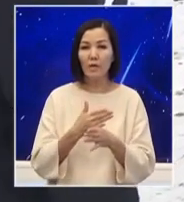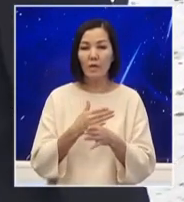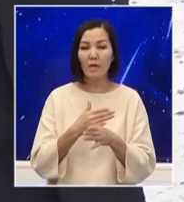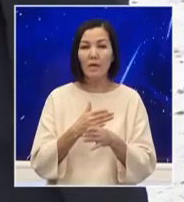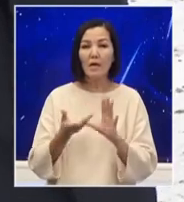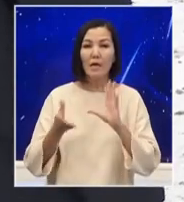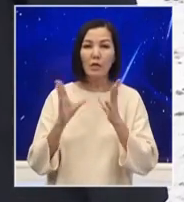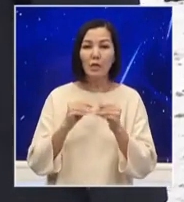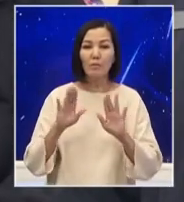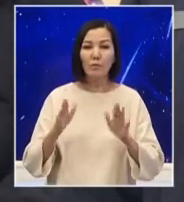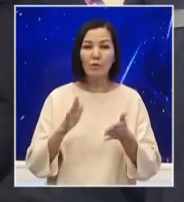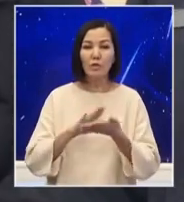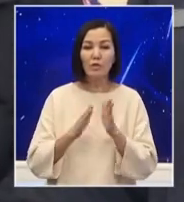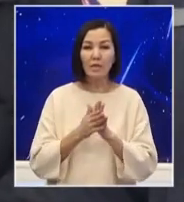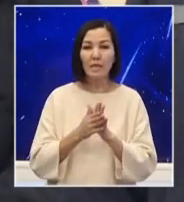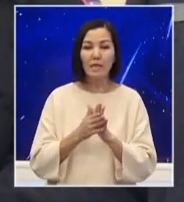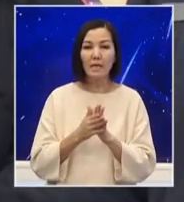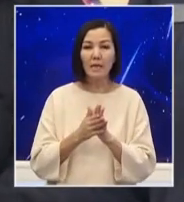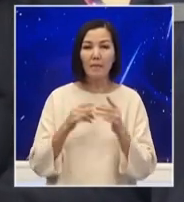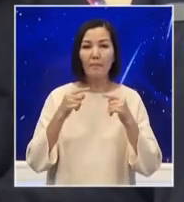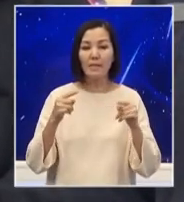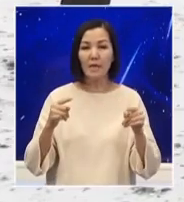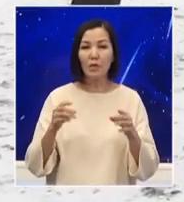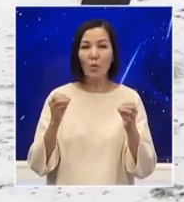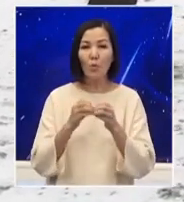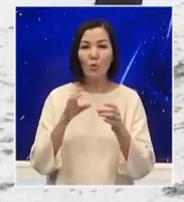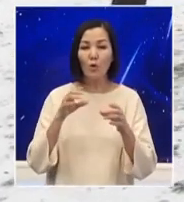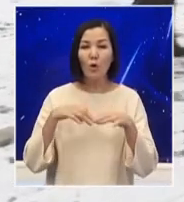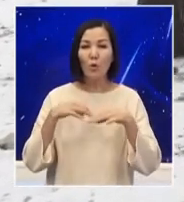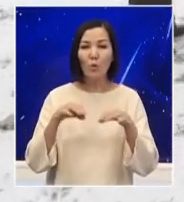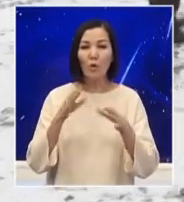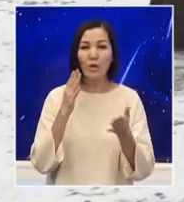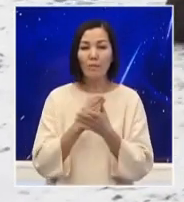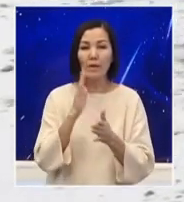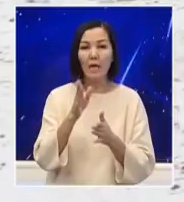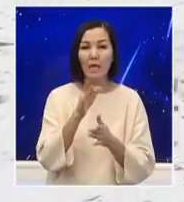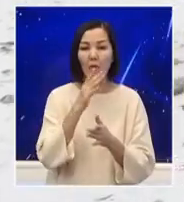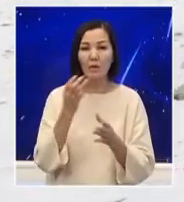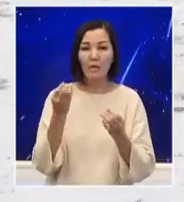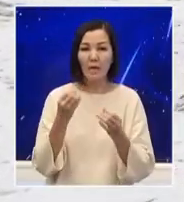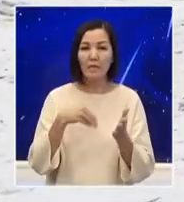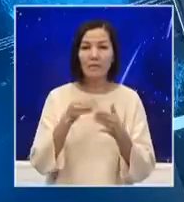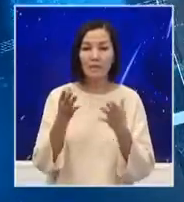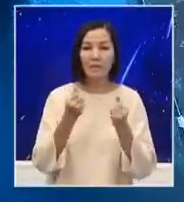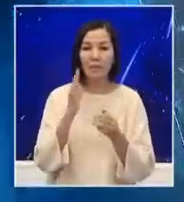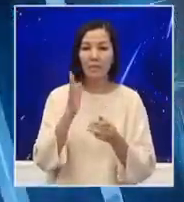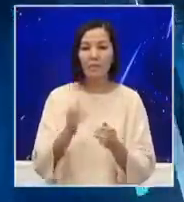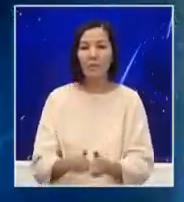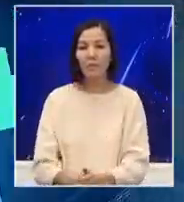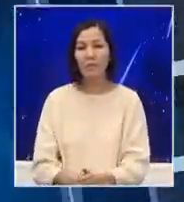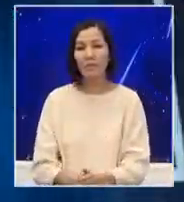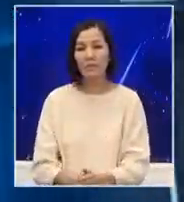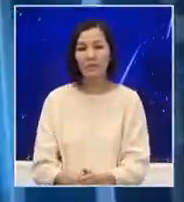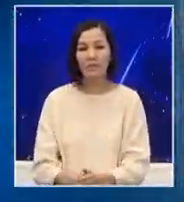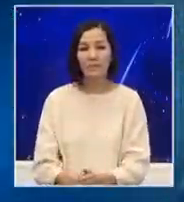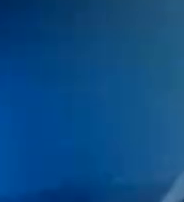облыстық төтенше жағдайлар басқармасында жол талғамайтын басқа түрдегі 10 көлік бар. Алдағы уақытта тағы біреуімен толығуы мүмкін. Медет Жұмабай,